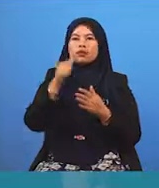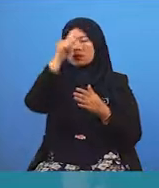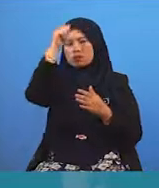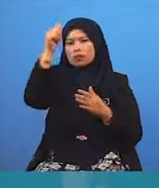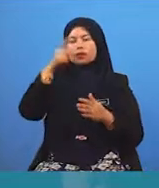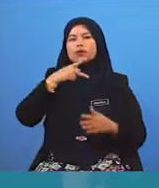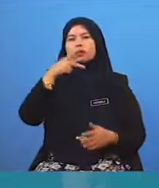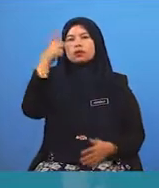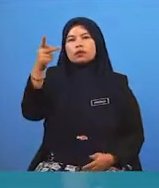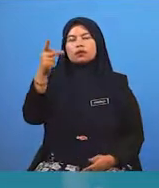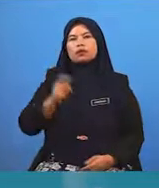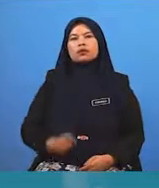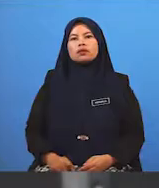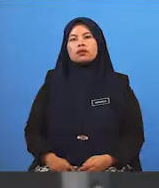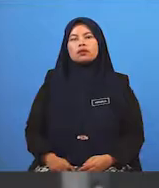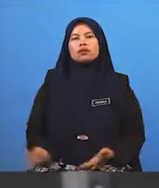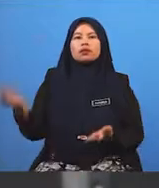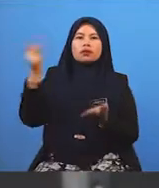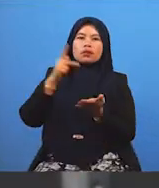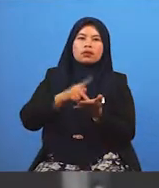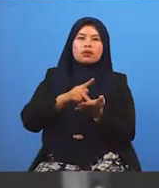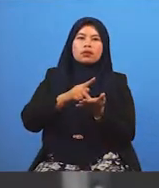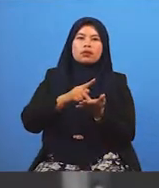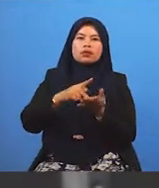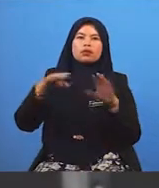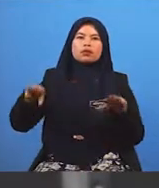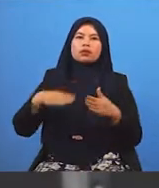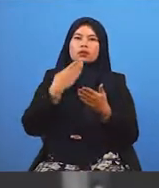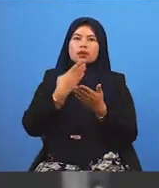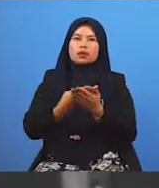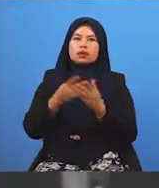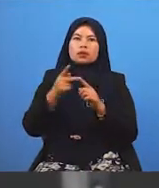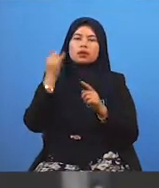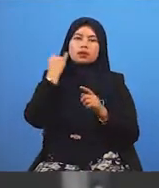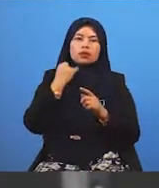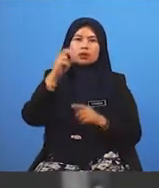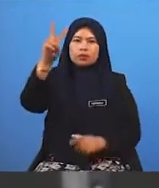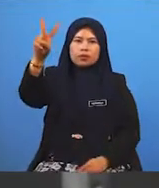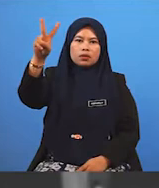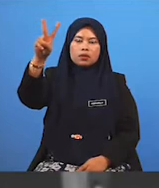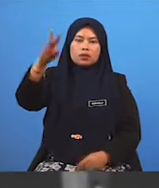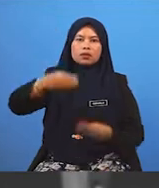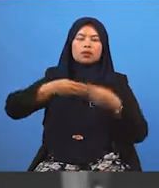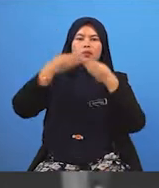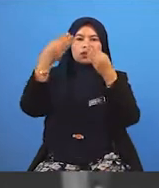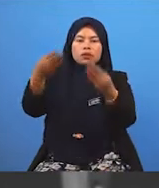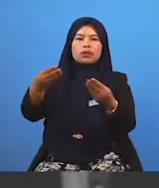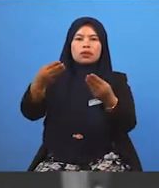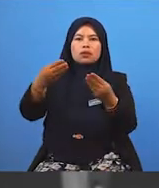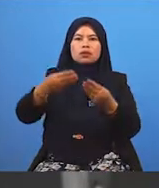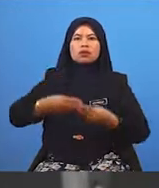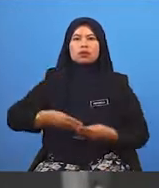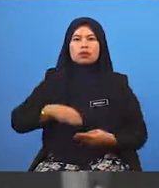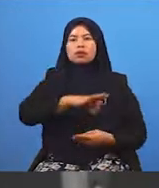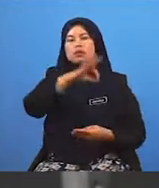Allah Subhanahu wa taala. Kesan berbuat baik pada isteri yang kedua ialah memberikan motivasi pada